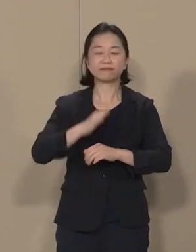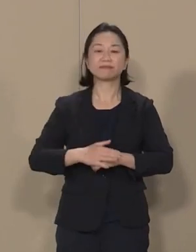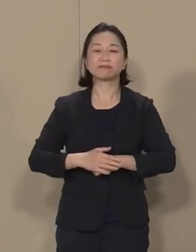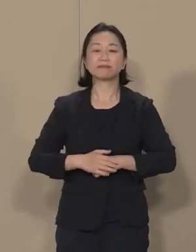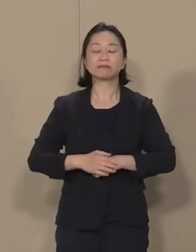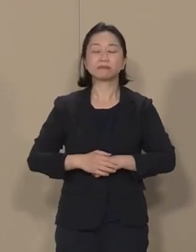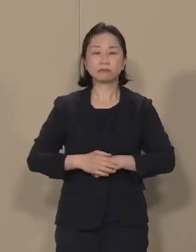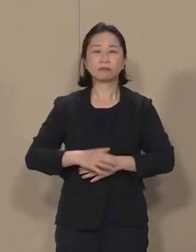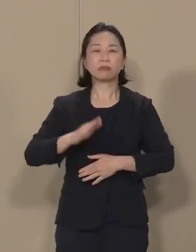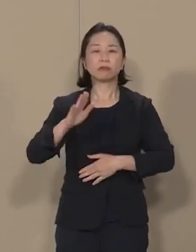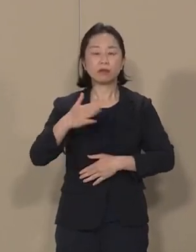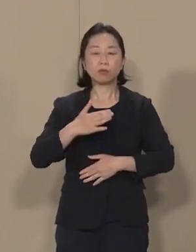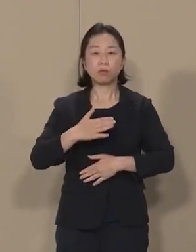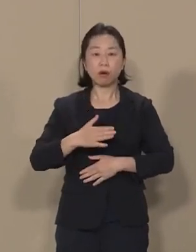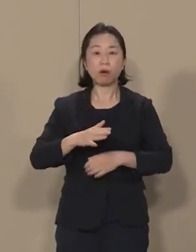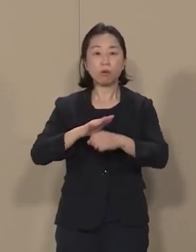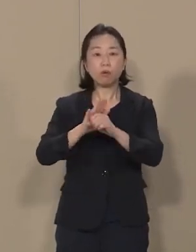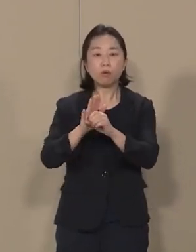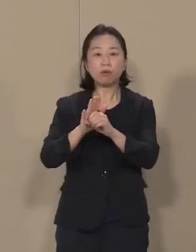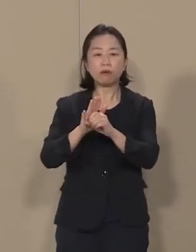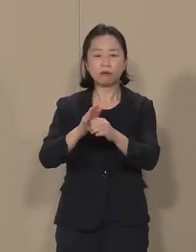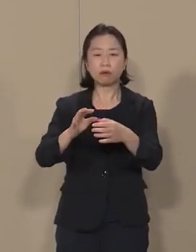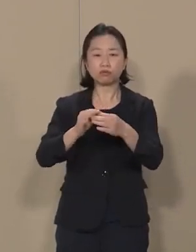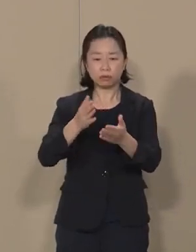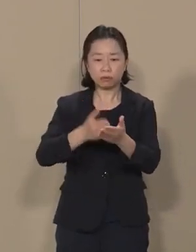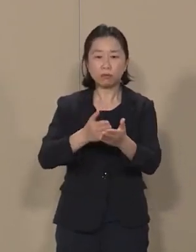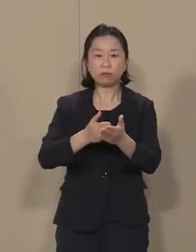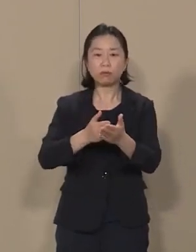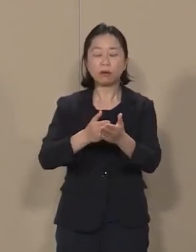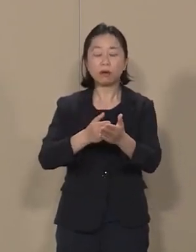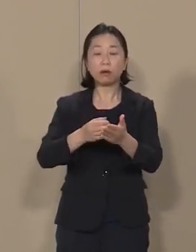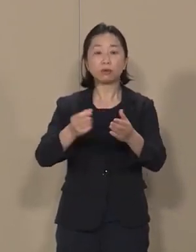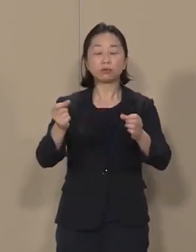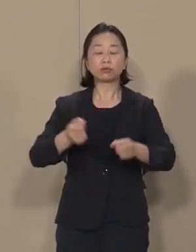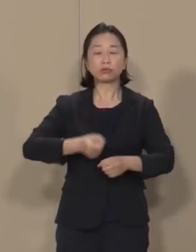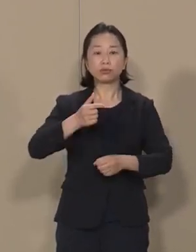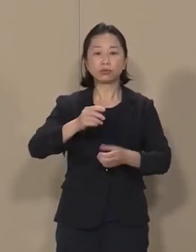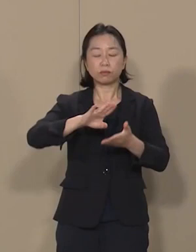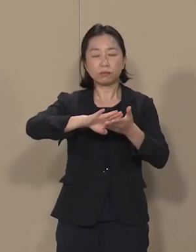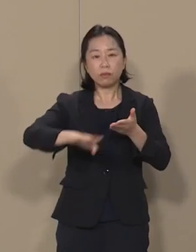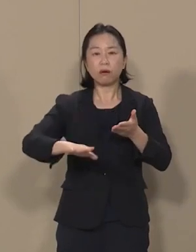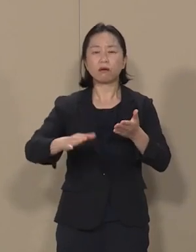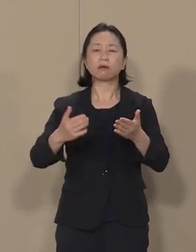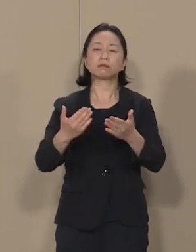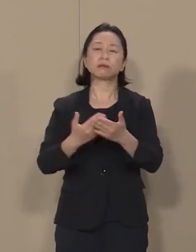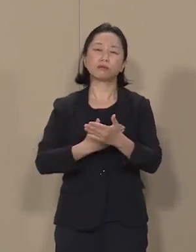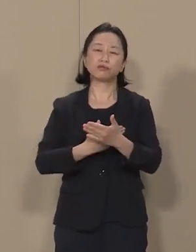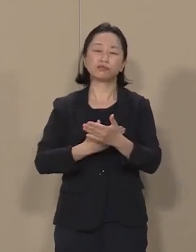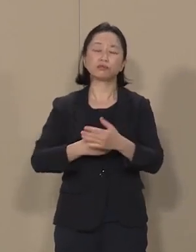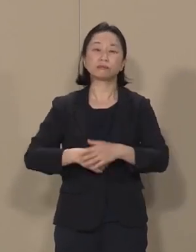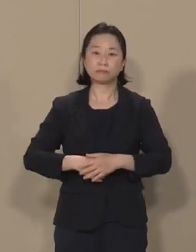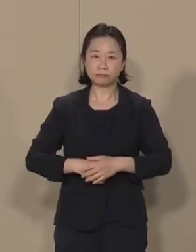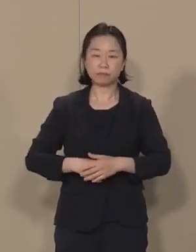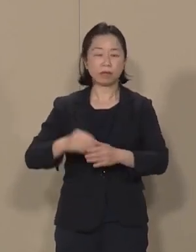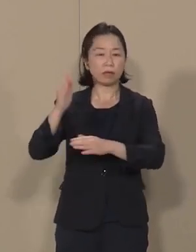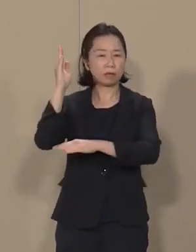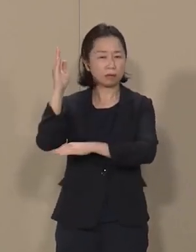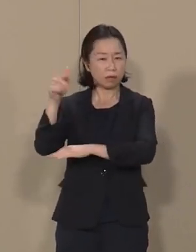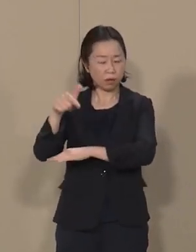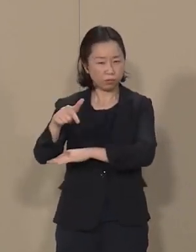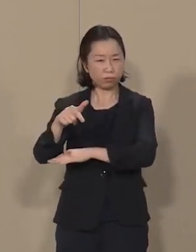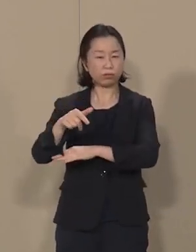もこれを流しますとすぐ版を下げてそして youtubeから削除されてしまいます政府やマスコミ